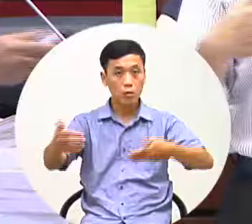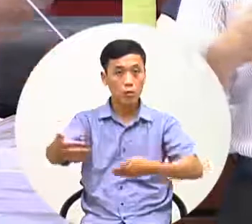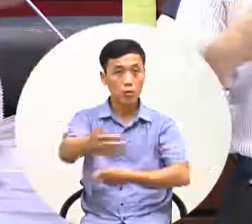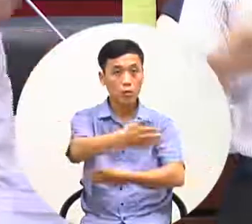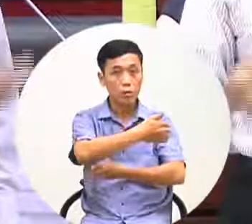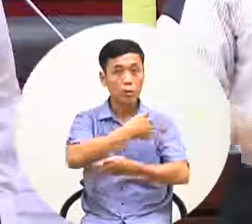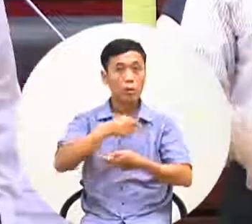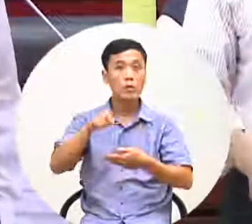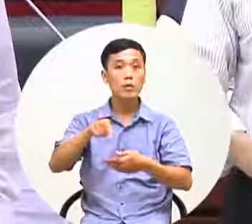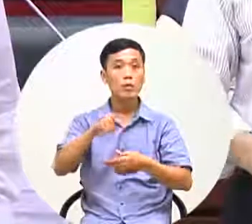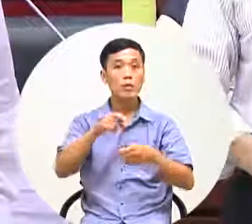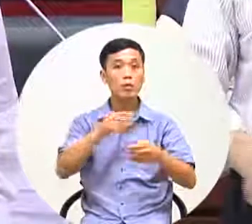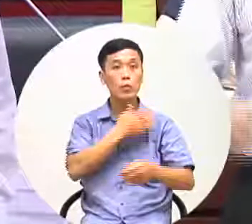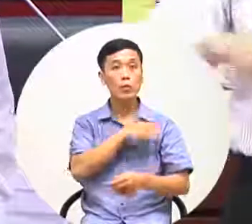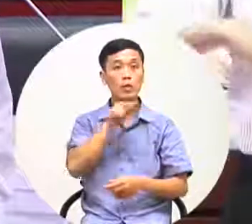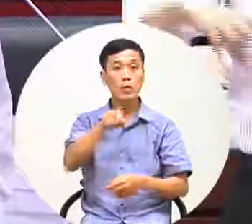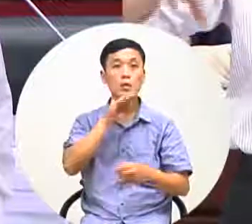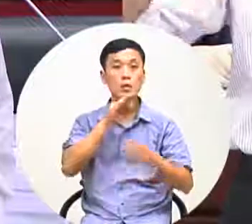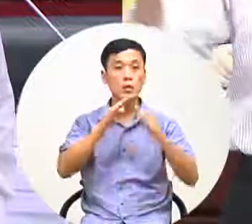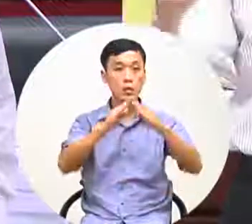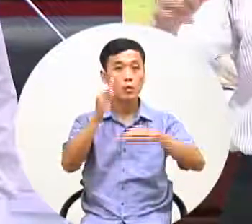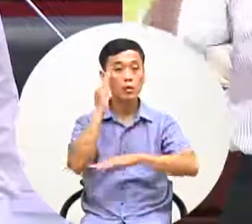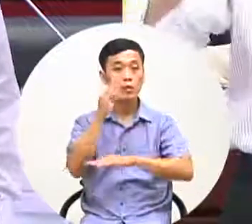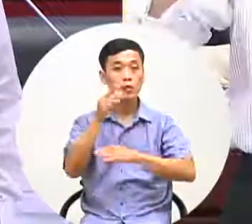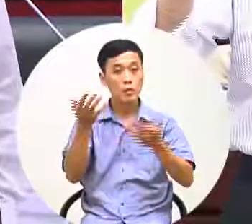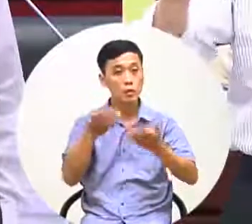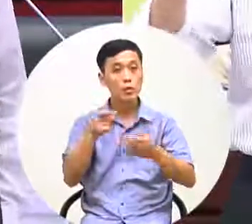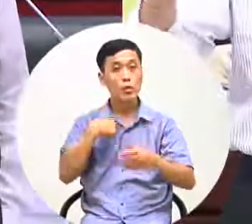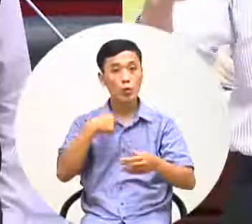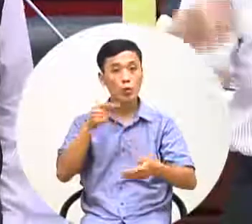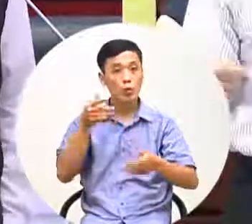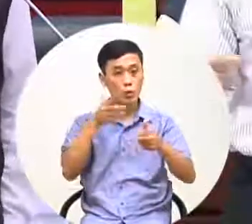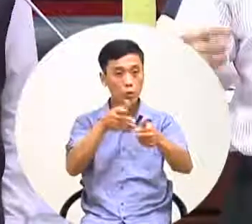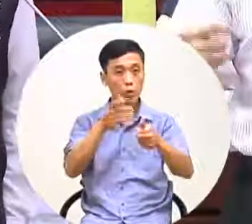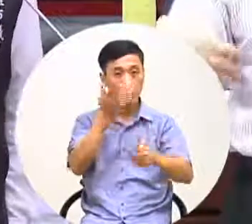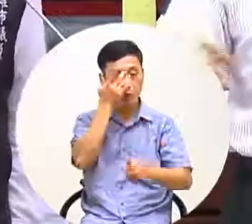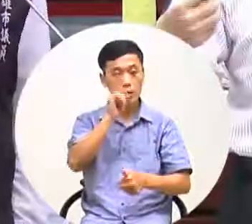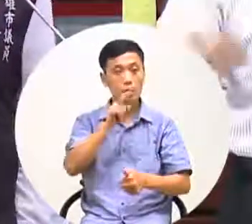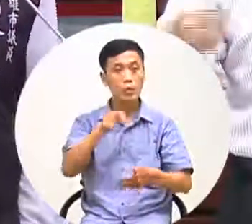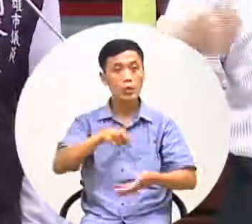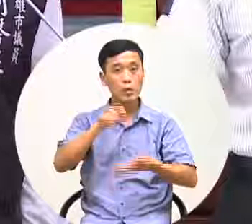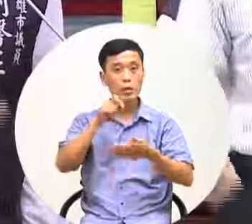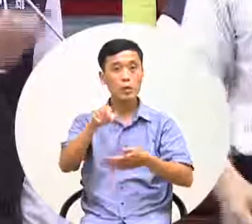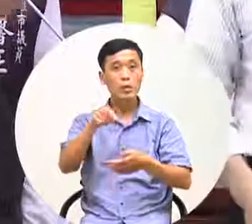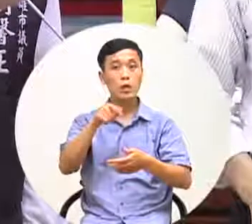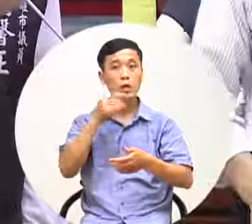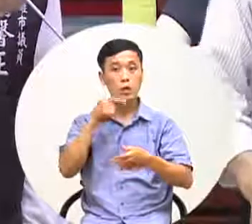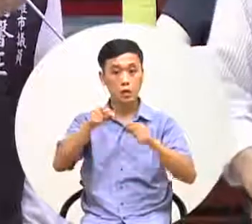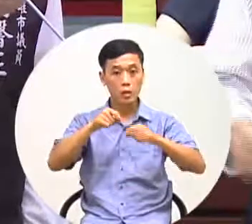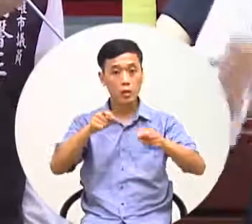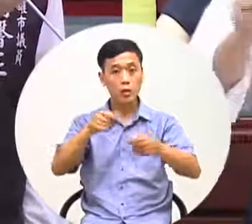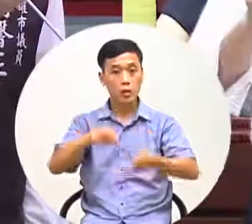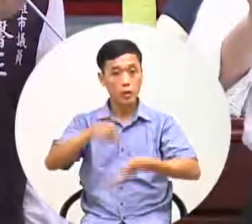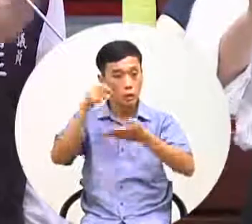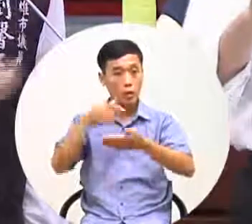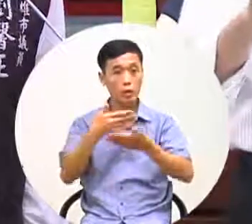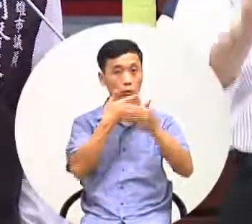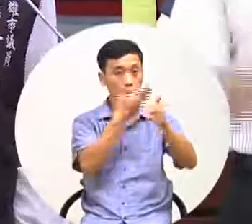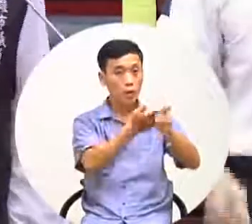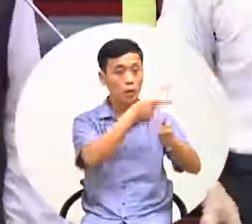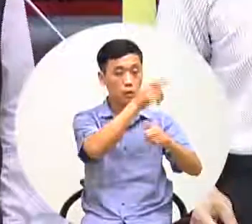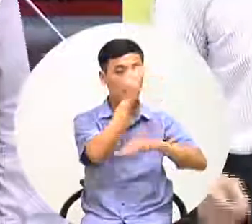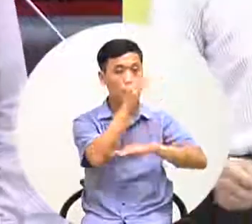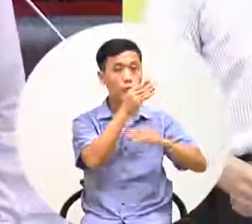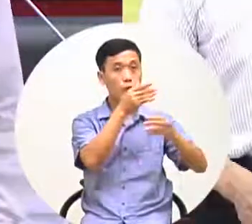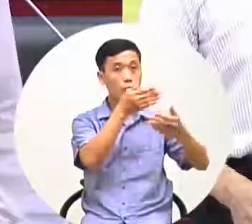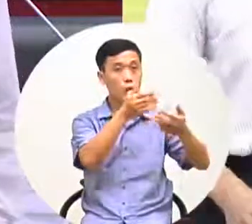情嘛，我把问题提出来嘛。 是蓄力机关他提出来报核准以后，那当然我们就办理这个征收的一个作业。 赵局长，你